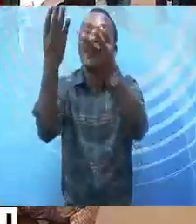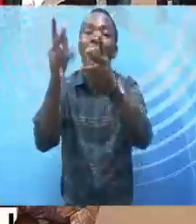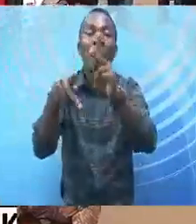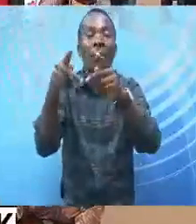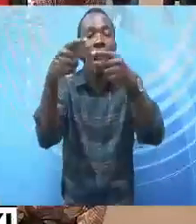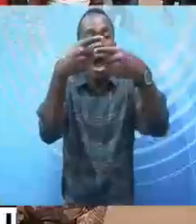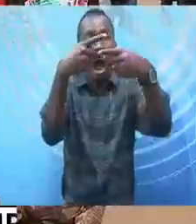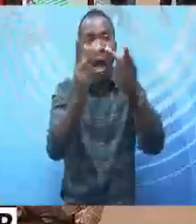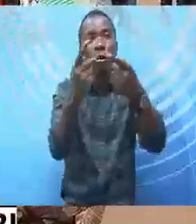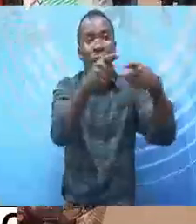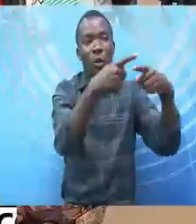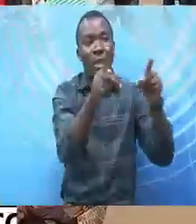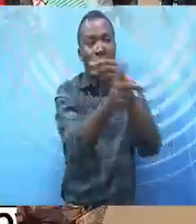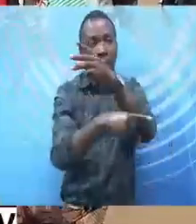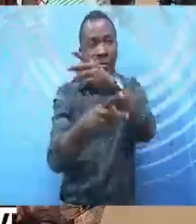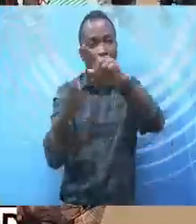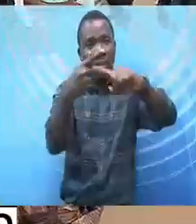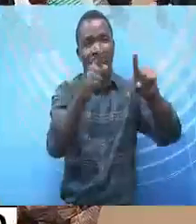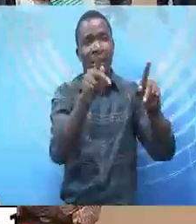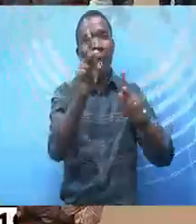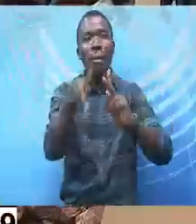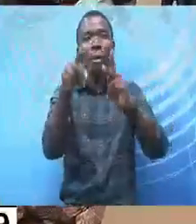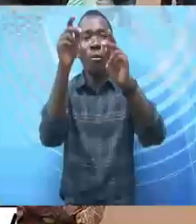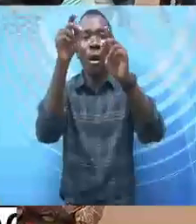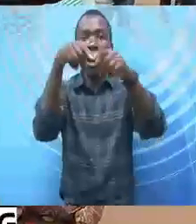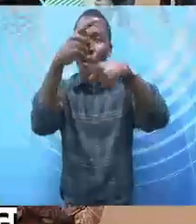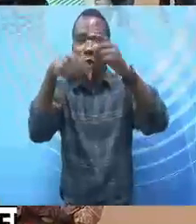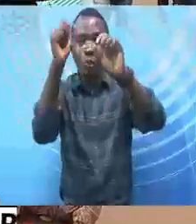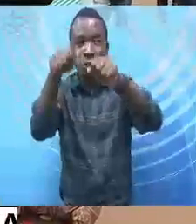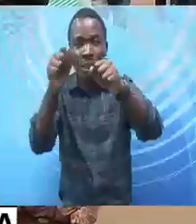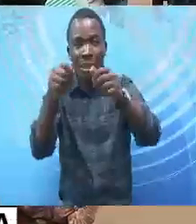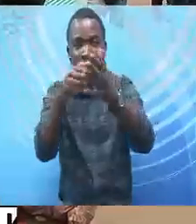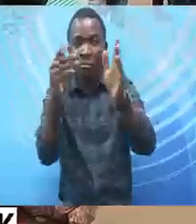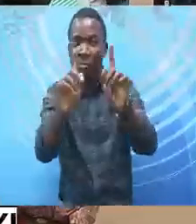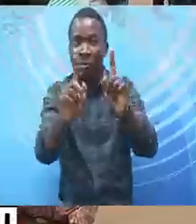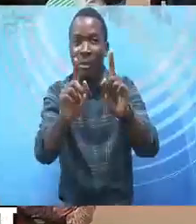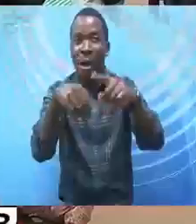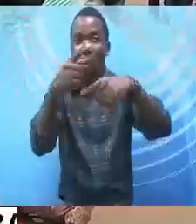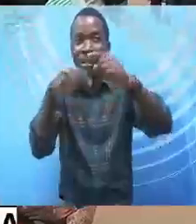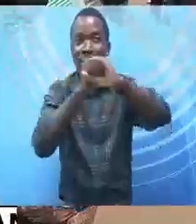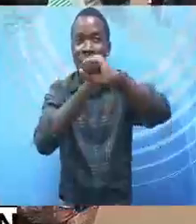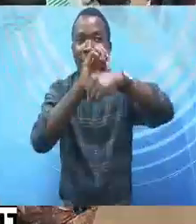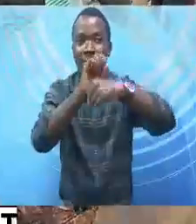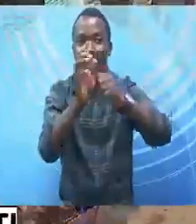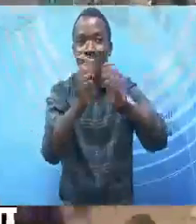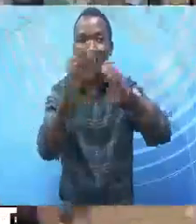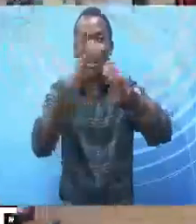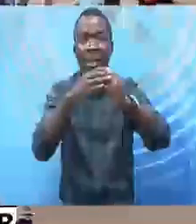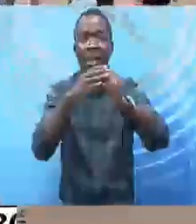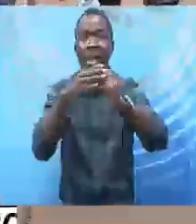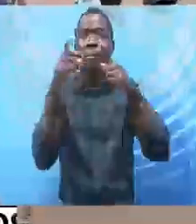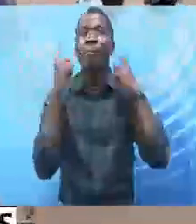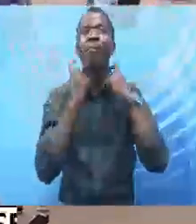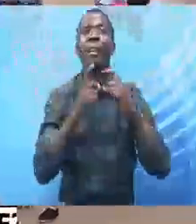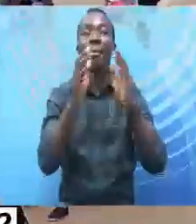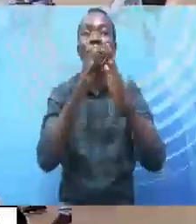bajya kugira ngo abantu barusheho gukomeza kutabangamirwa kugira ngo bakomeze kwirinda icyorezo cya COVID-19. Umuyobozi w'umujyi